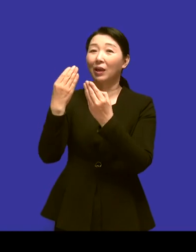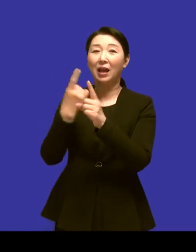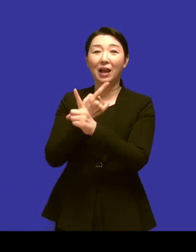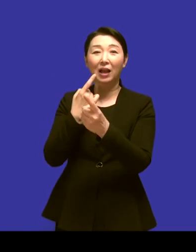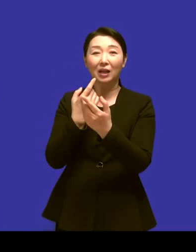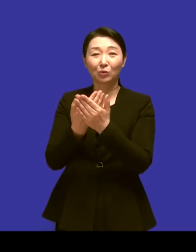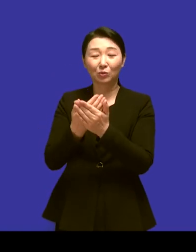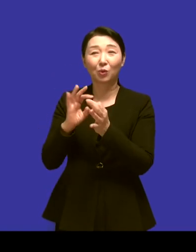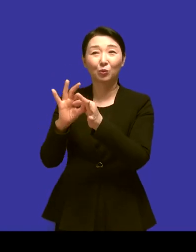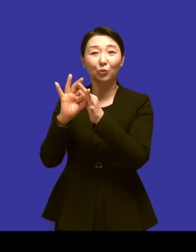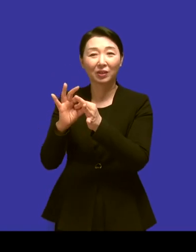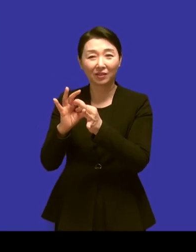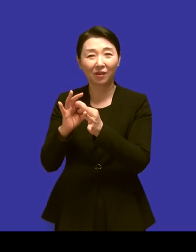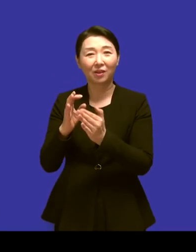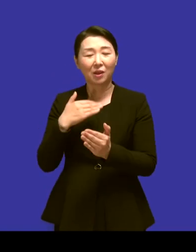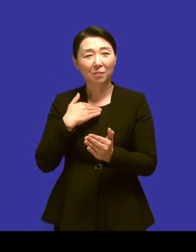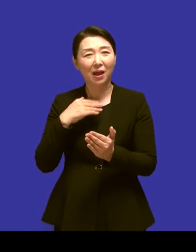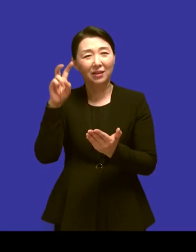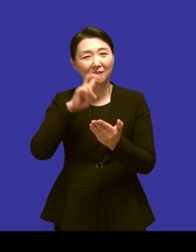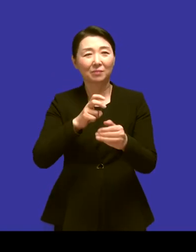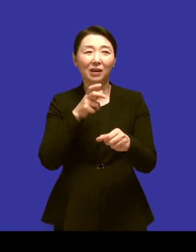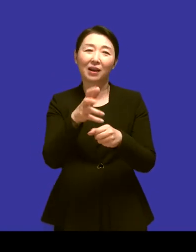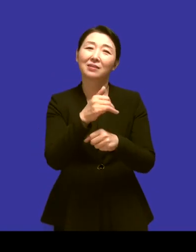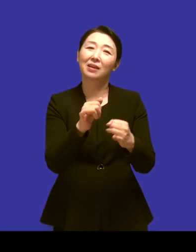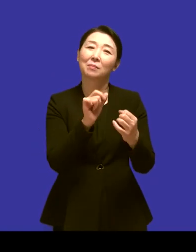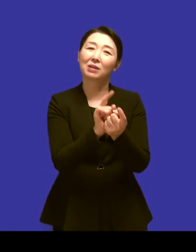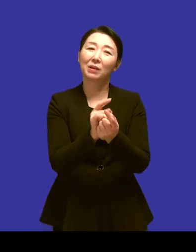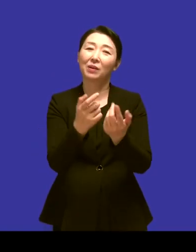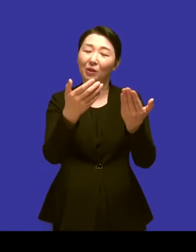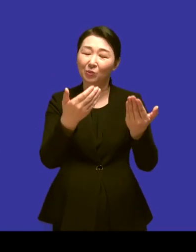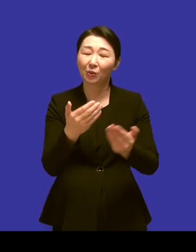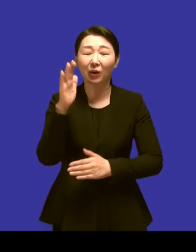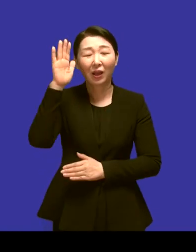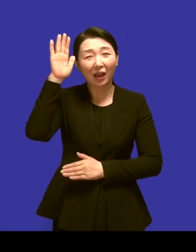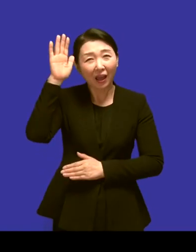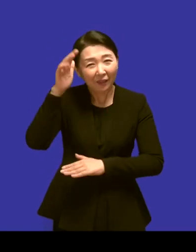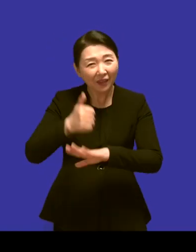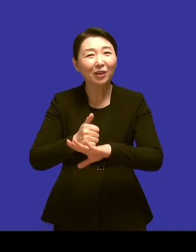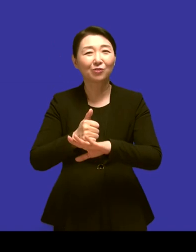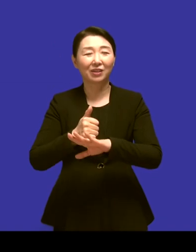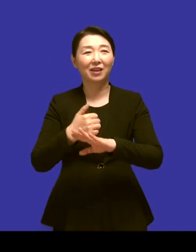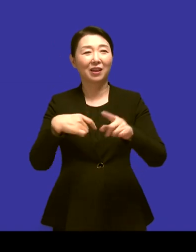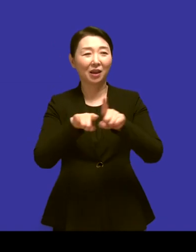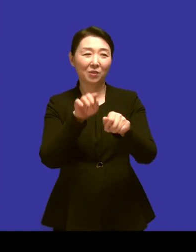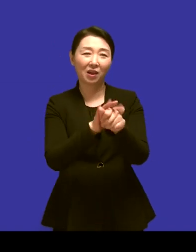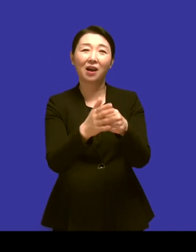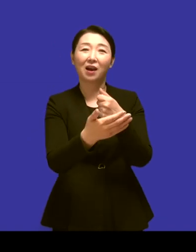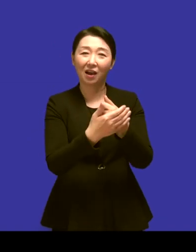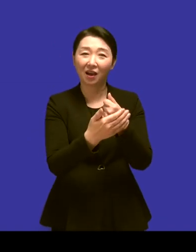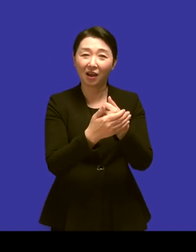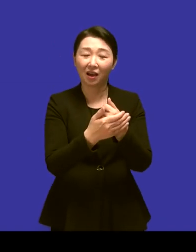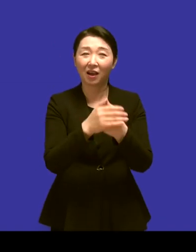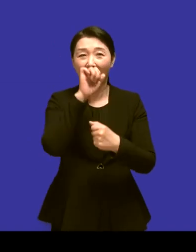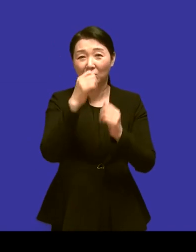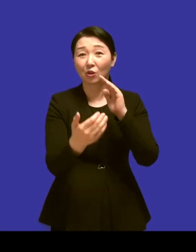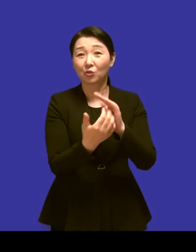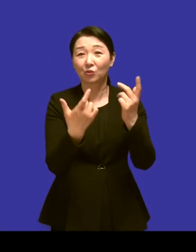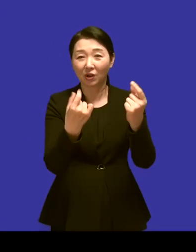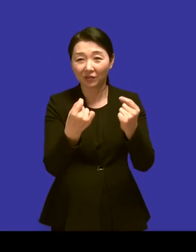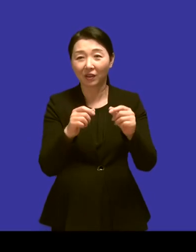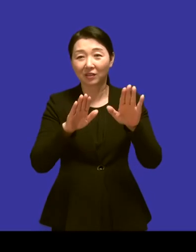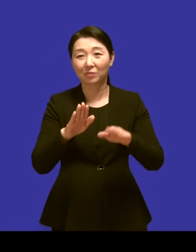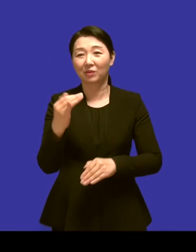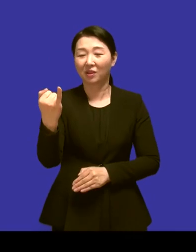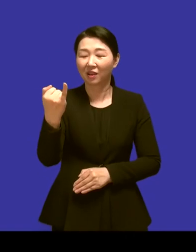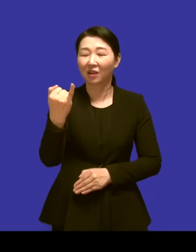것이 네. 어느 날에 제가 요즘 기도를 드린 것이 있어서 네. 다 이렇게 합력해서 뭔가 선을 이룰 수 있도록 전 네. 그래서 수지 씨도 이번에 경연대에 나가서 좋은